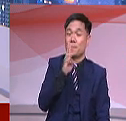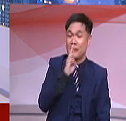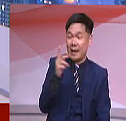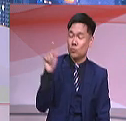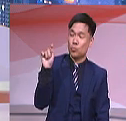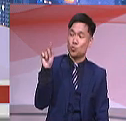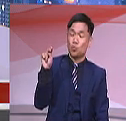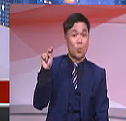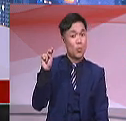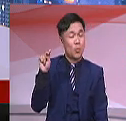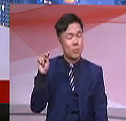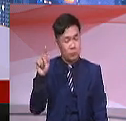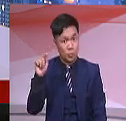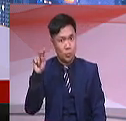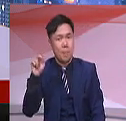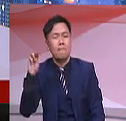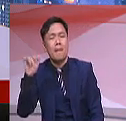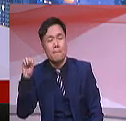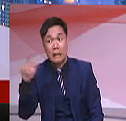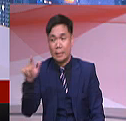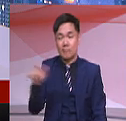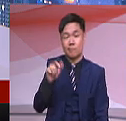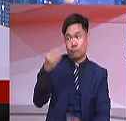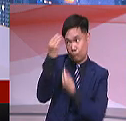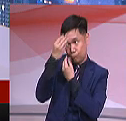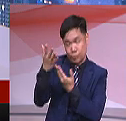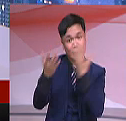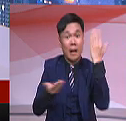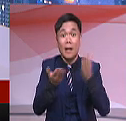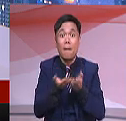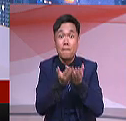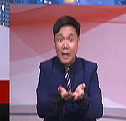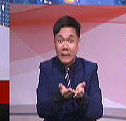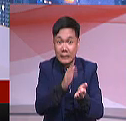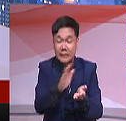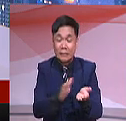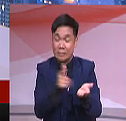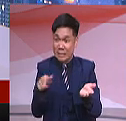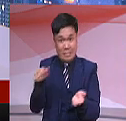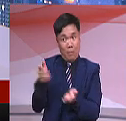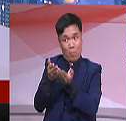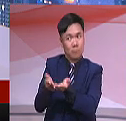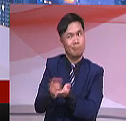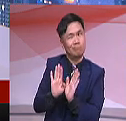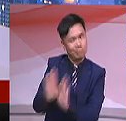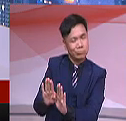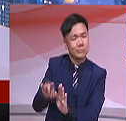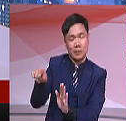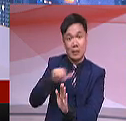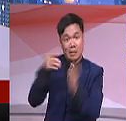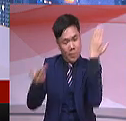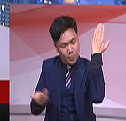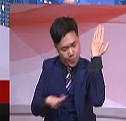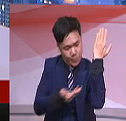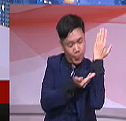Tuan Ibrahim Tun Man, arahan telah dikeluarkan kepada pihak berkuasa pelabuhan untuk memantau dan menahan kapal tersebut apabila tiba